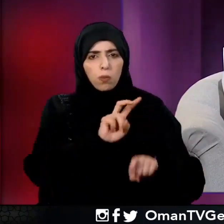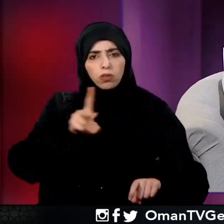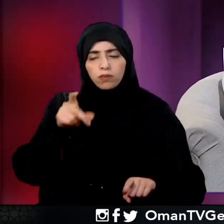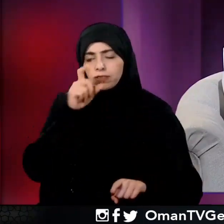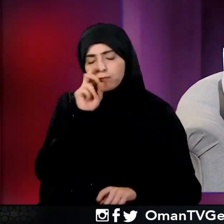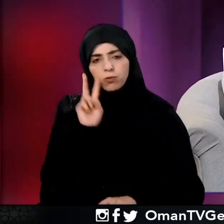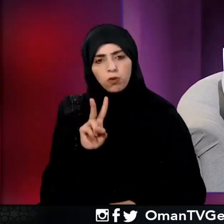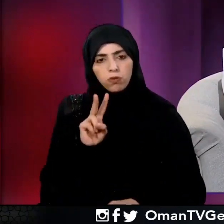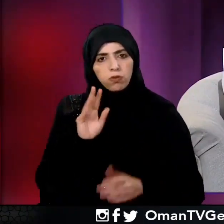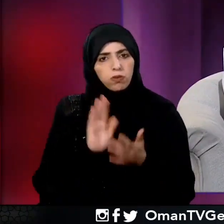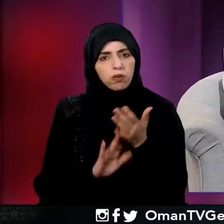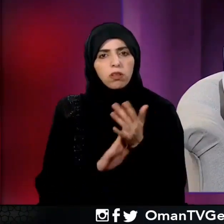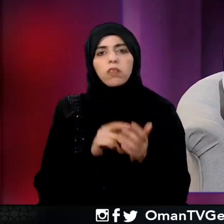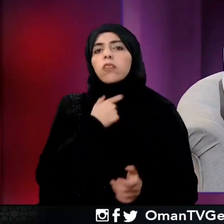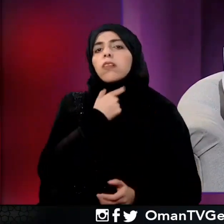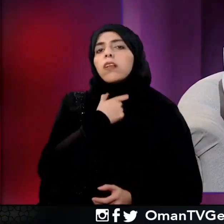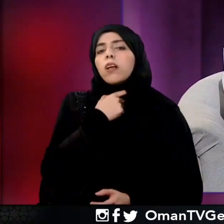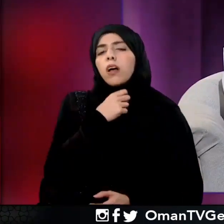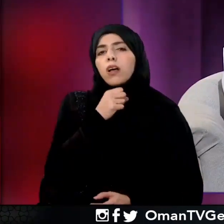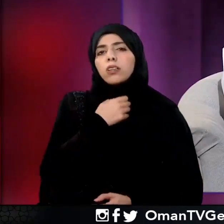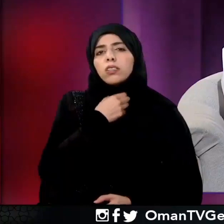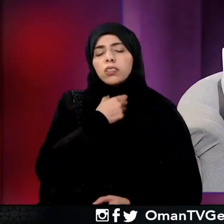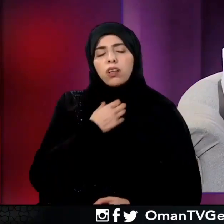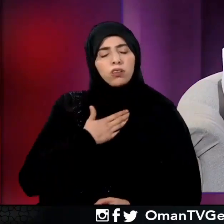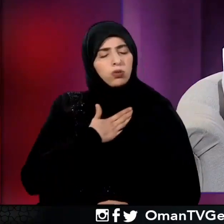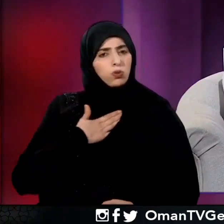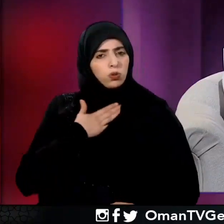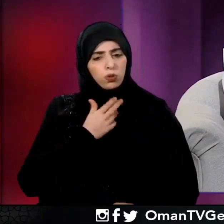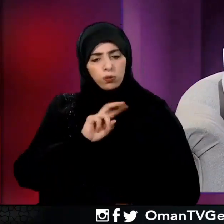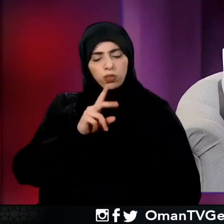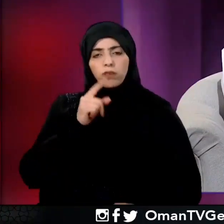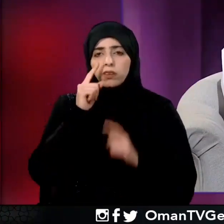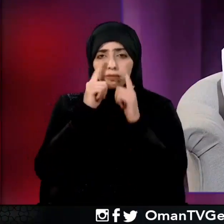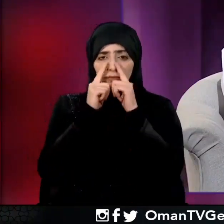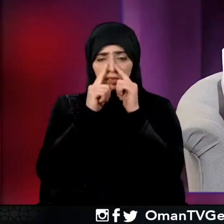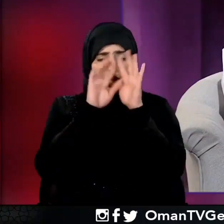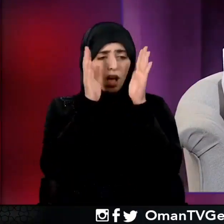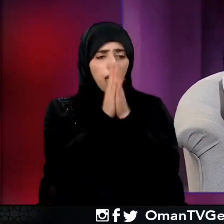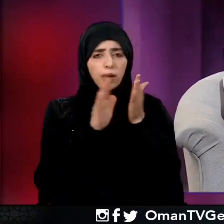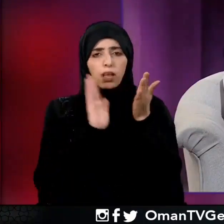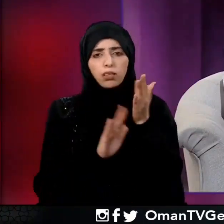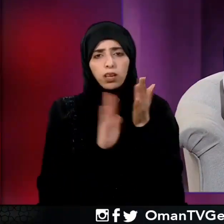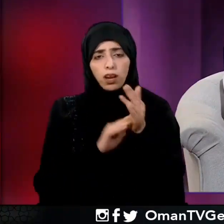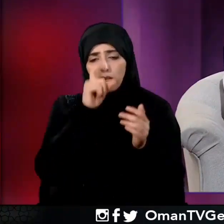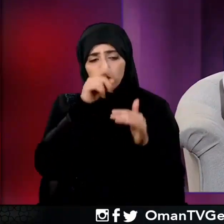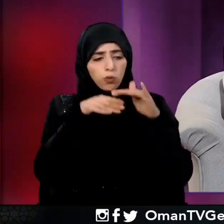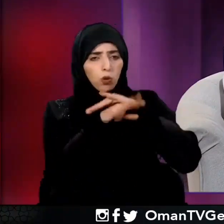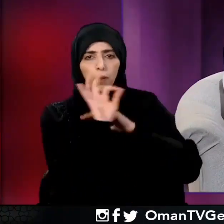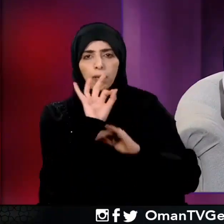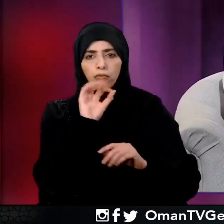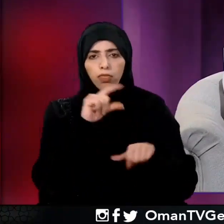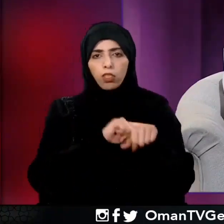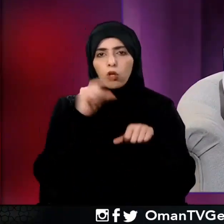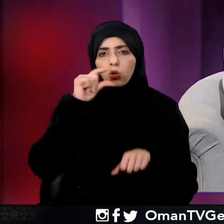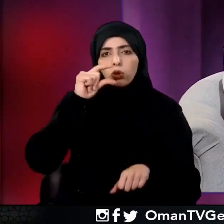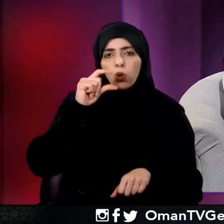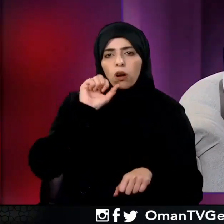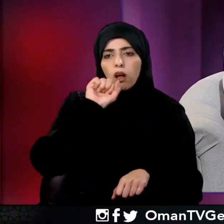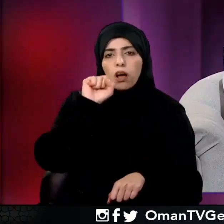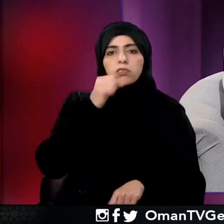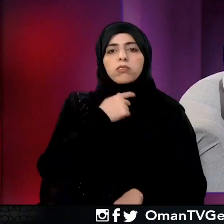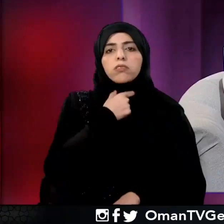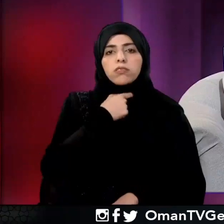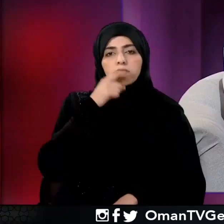يربطوها بالتهاب في الحلق. نعم. أو التهاب في الأذن أو التهاب في التجاوف الأنفية، فيرجع إلى طبيب الأنف والحنجرة، لذلك هم معرضين بهذه